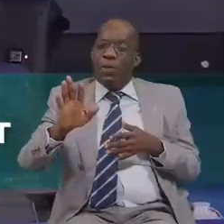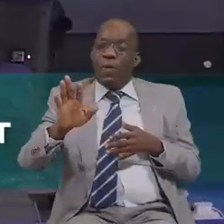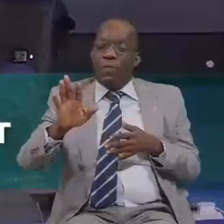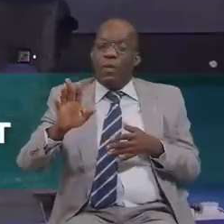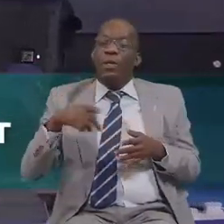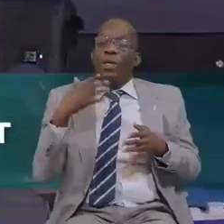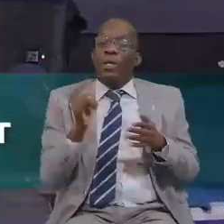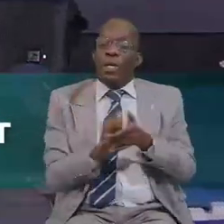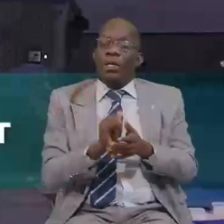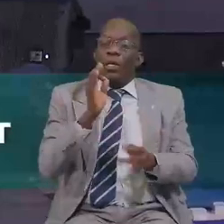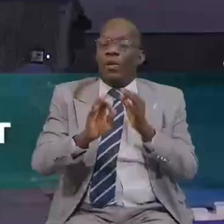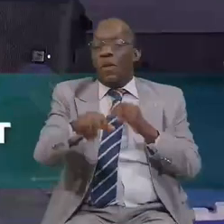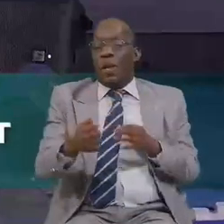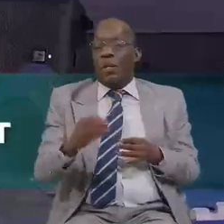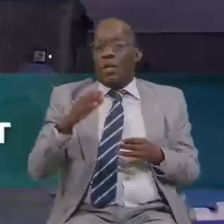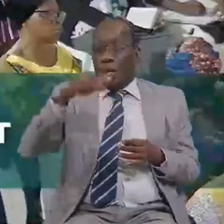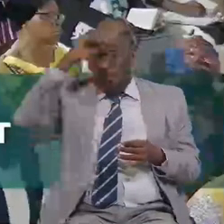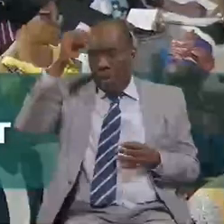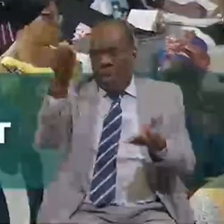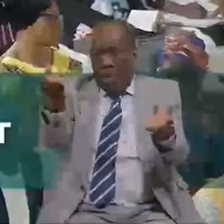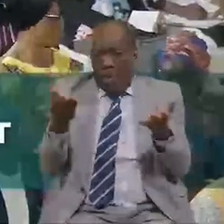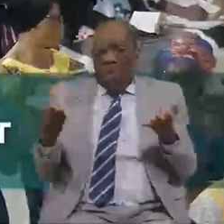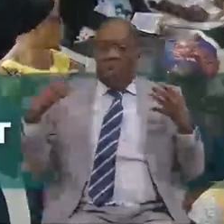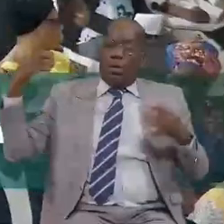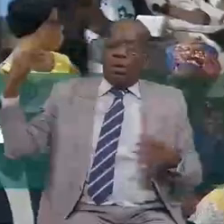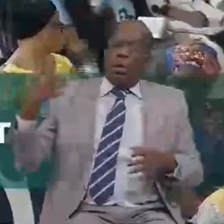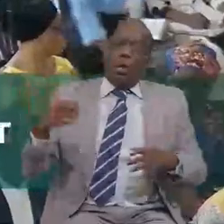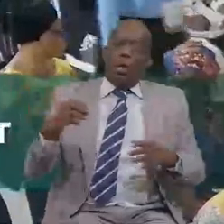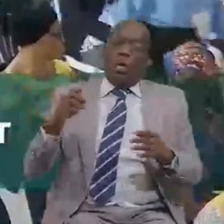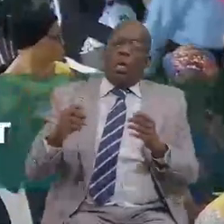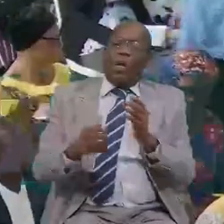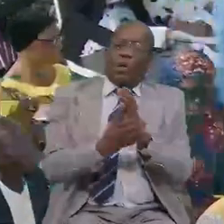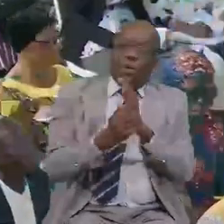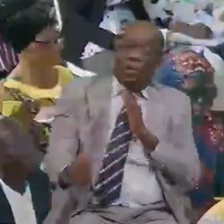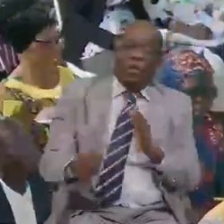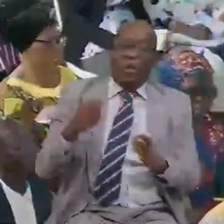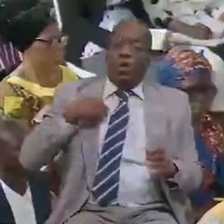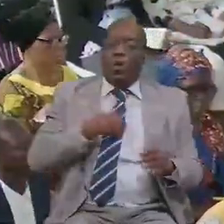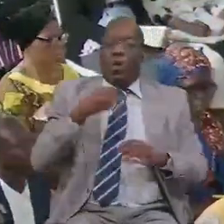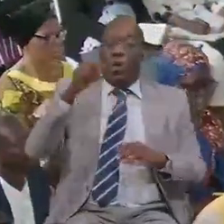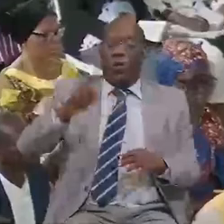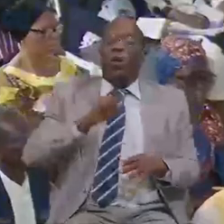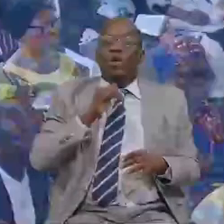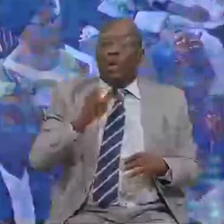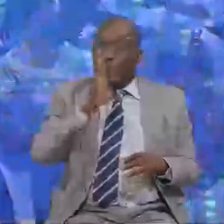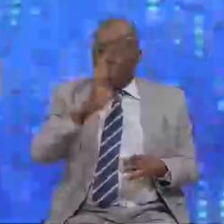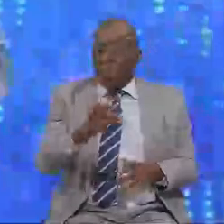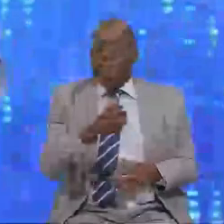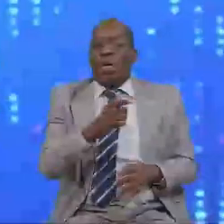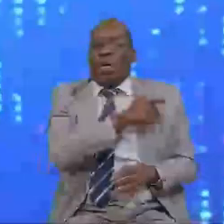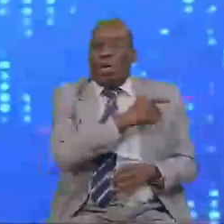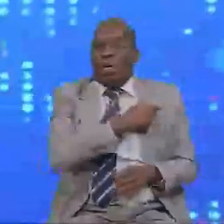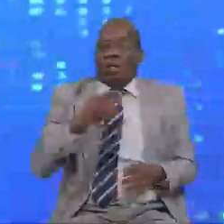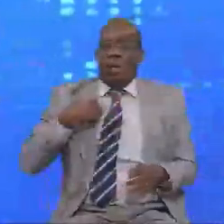s'il n'a pas combattu suivant les règles. » Nous ne devons pas être les médiocres. Nous ne devons pas donc prendre plaisir à la médiocrité. Il